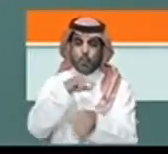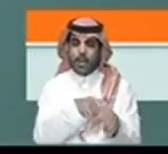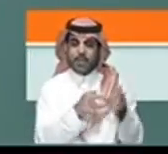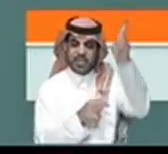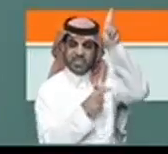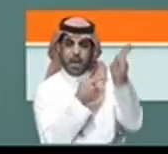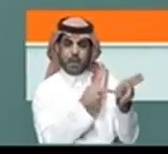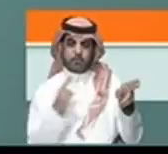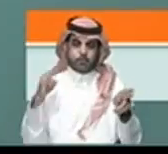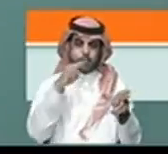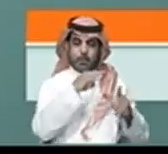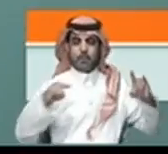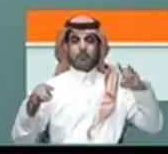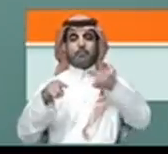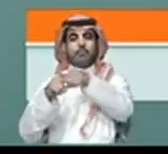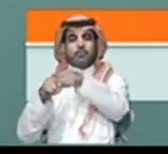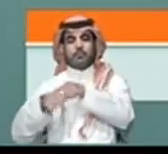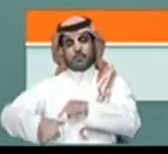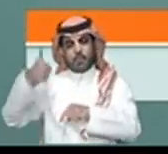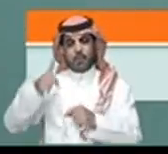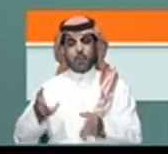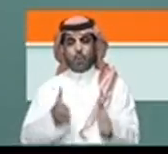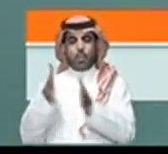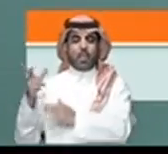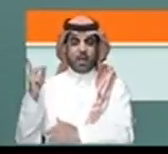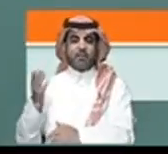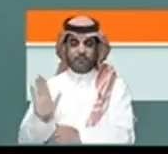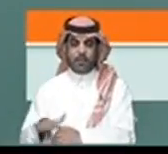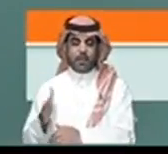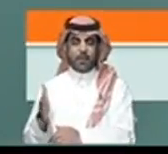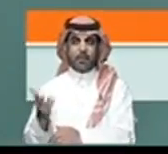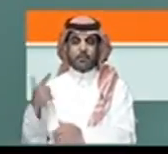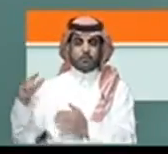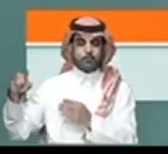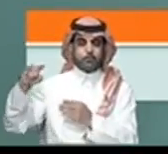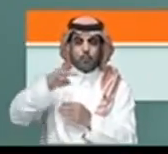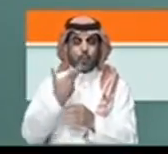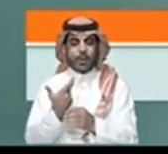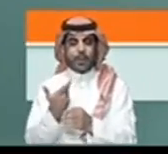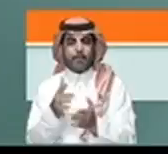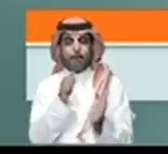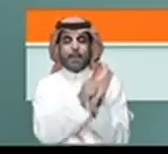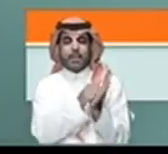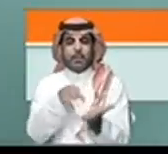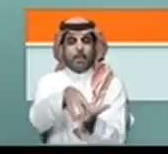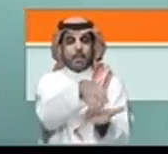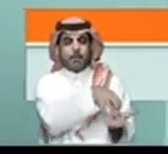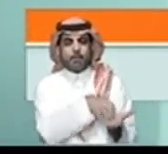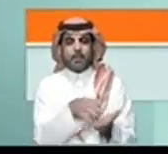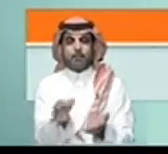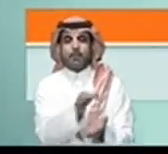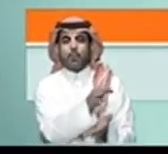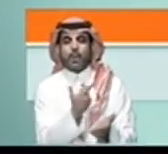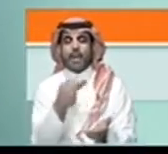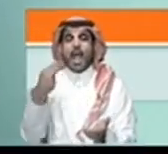تمكن التحالف من اعتراض طائره ثانيه اطلقتها المليشيه الحوثيه الارهابيه باتجاه منطقه سكنيه ماهوله بالمدنيين في